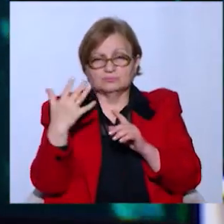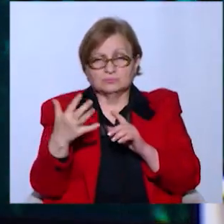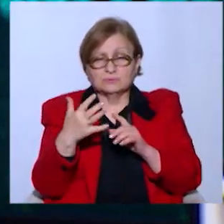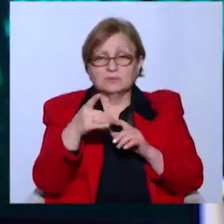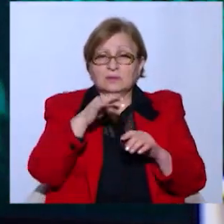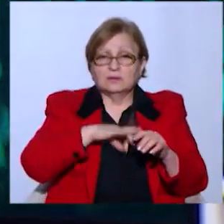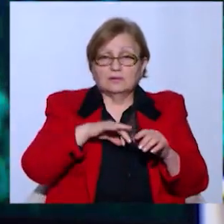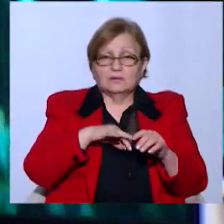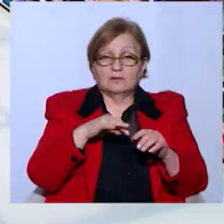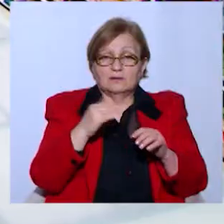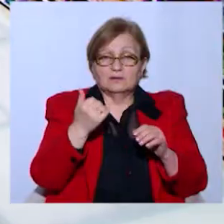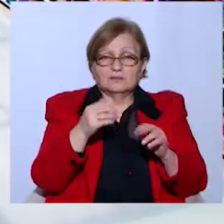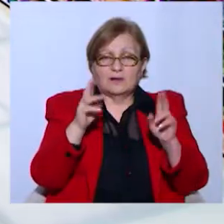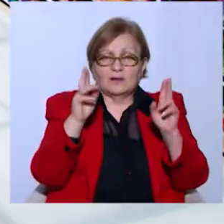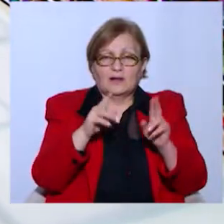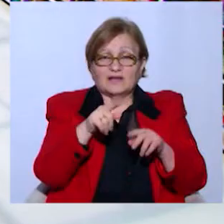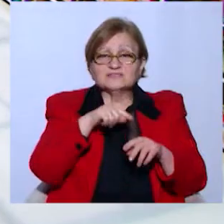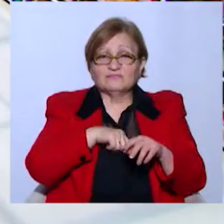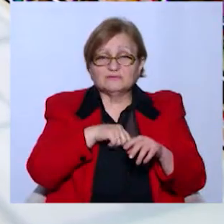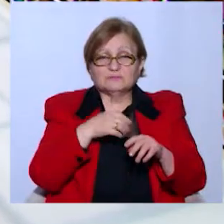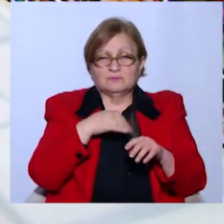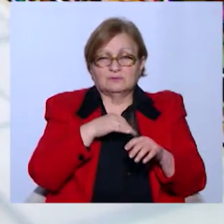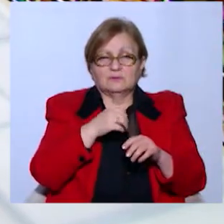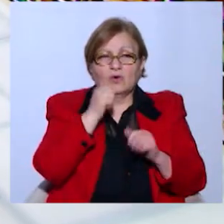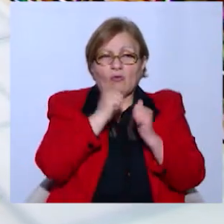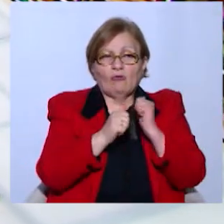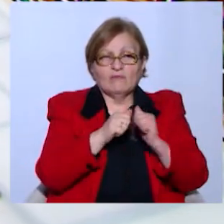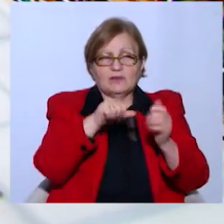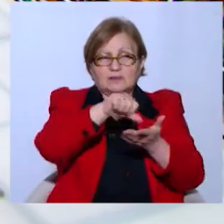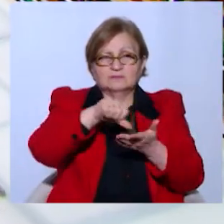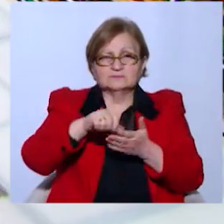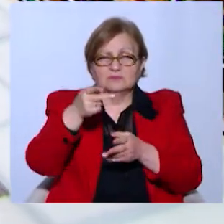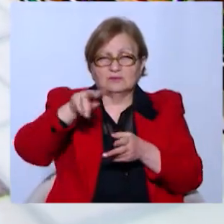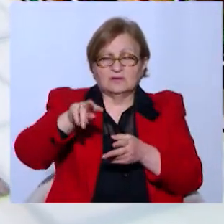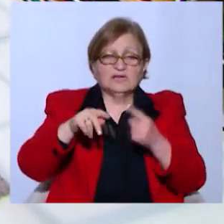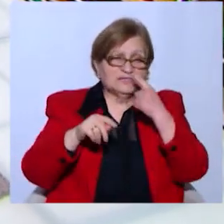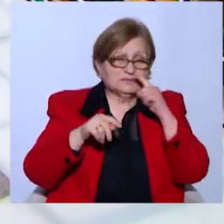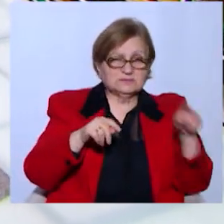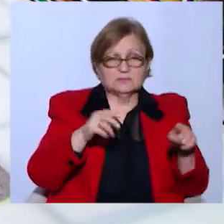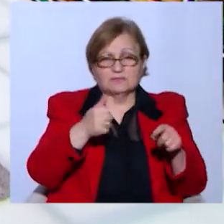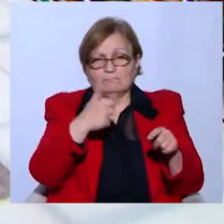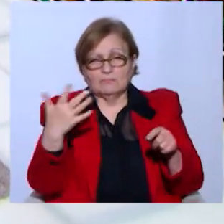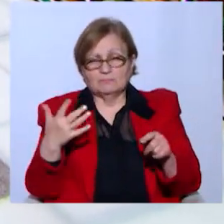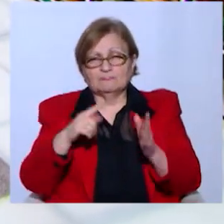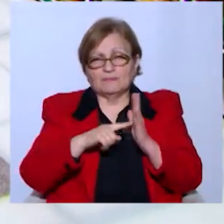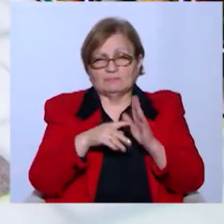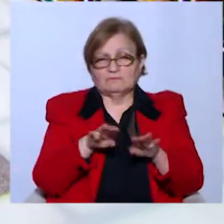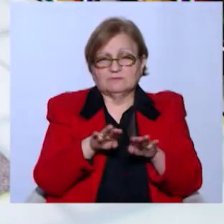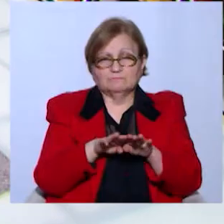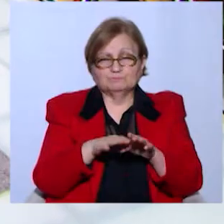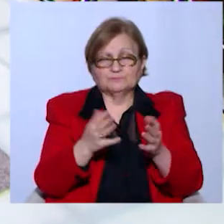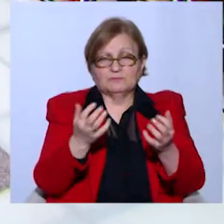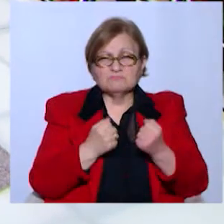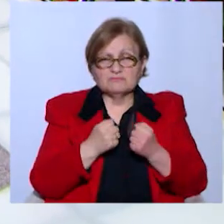გამოვიყენოთ გეომეტრიული პროგრესიის ეს თვისება, რომ ყოველი წევრის კვადრატი წინა და მომდევნოს ნამრავლის ტოლია, ანუ